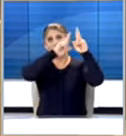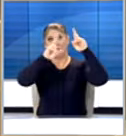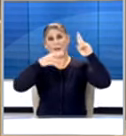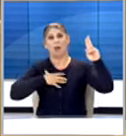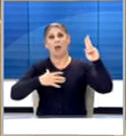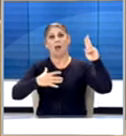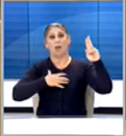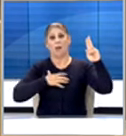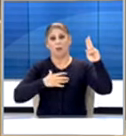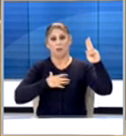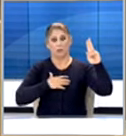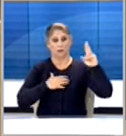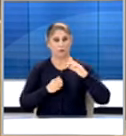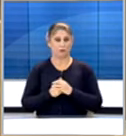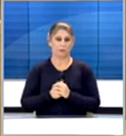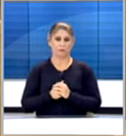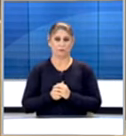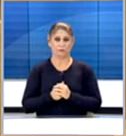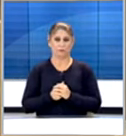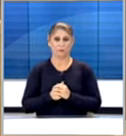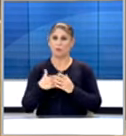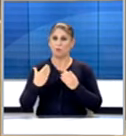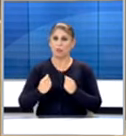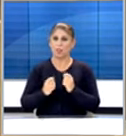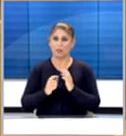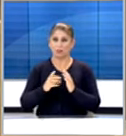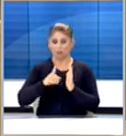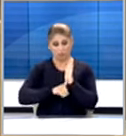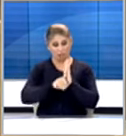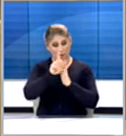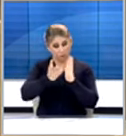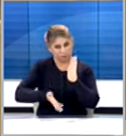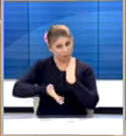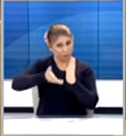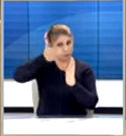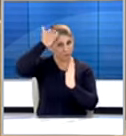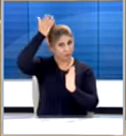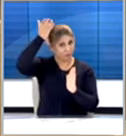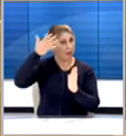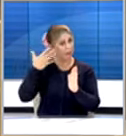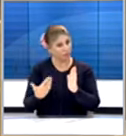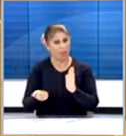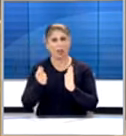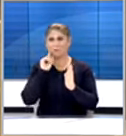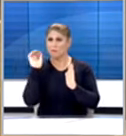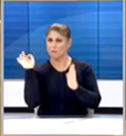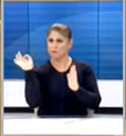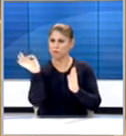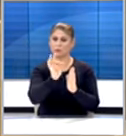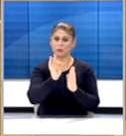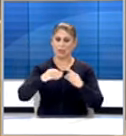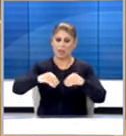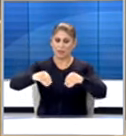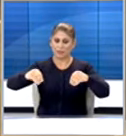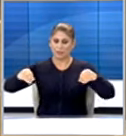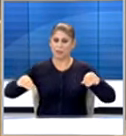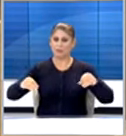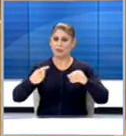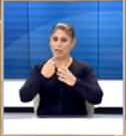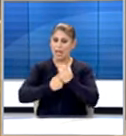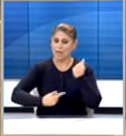αναπνέουμε, στις εκπομπές αερίων του θερμοκηπίου, στην περαιτέρω άνοδο της θερμοκρασίας, στη διάβρωση του εδάφους, στη